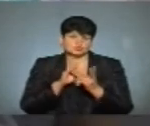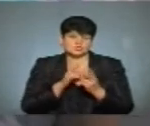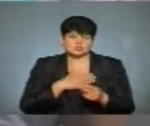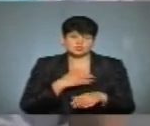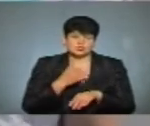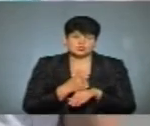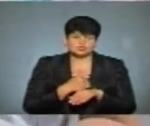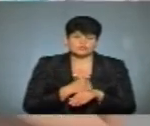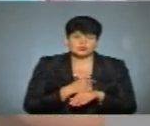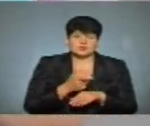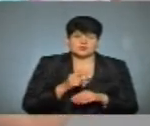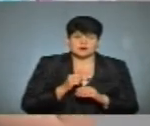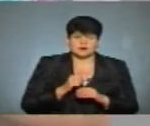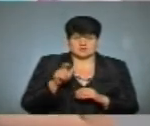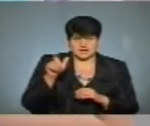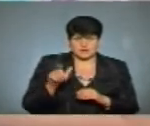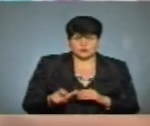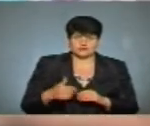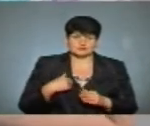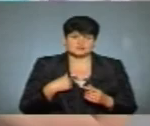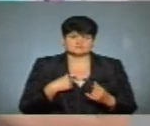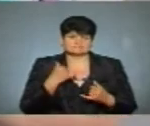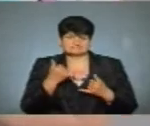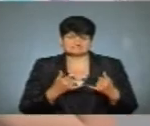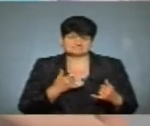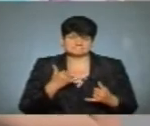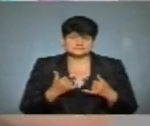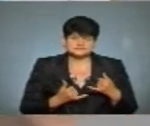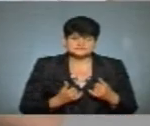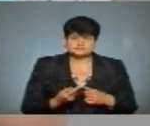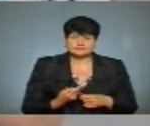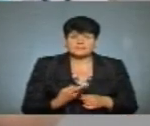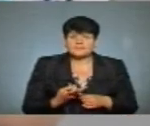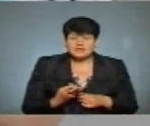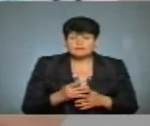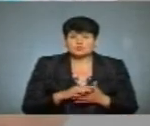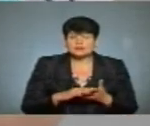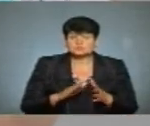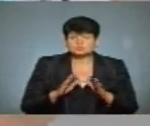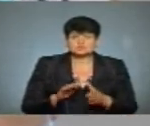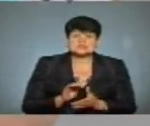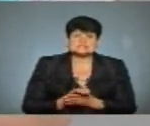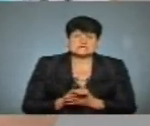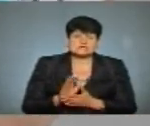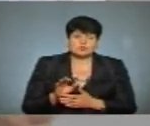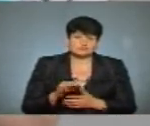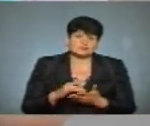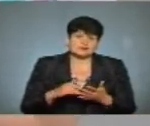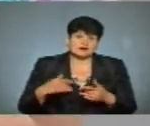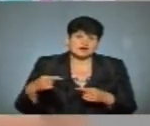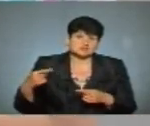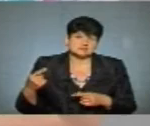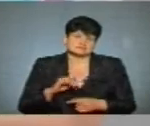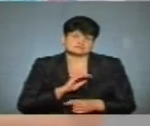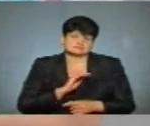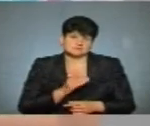героя. Відповідно, у нас так невеличкий флірт з ним, тобто і в подальшому буде відповідно і знайомство так далі там